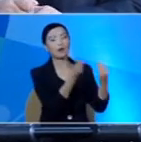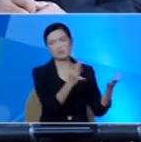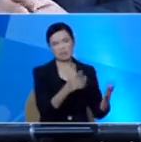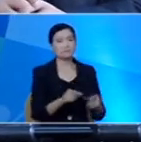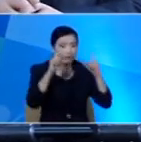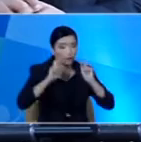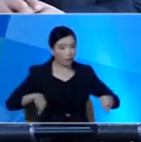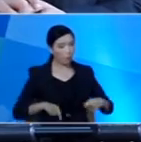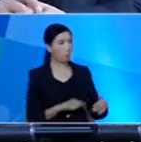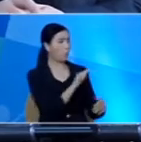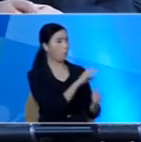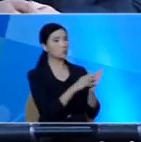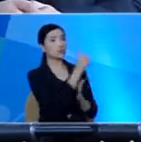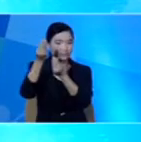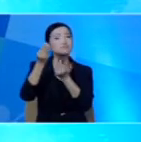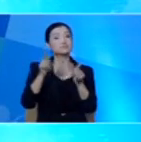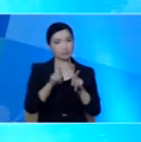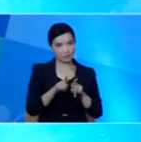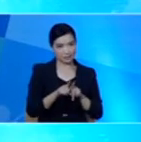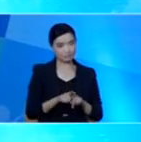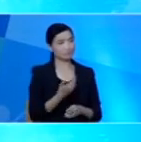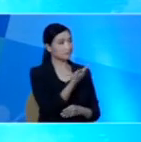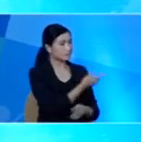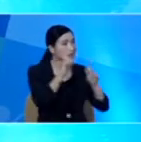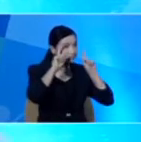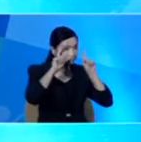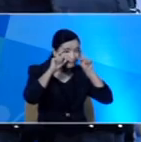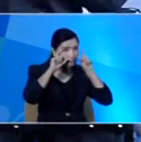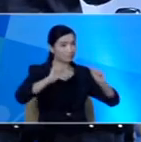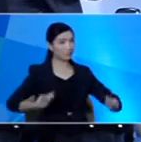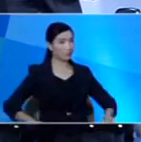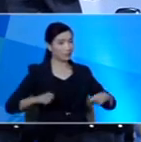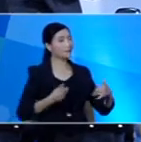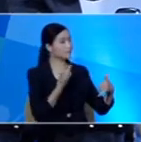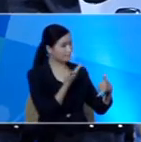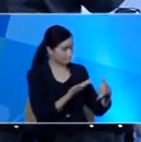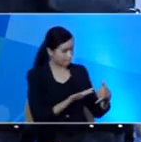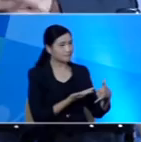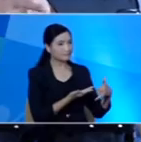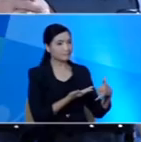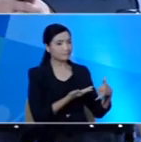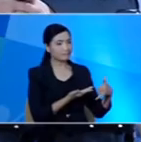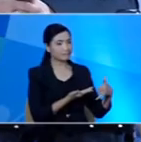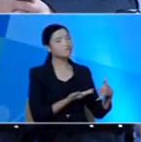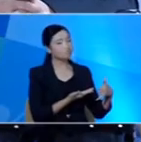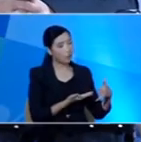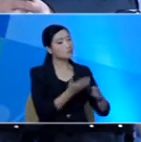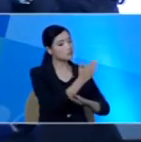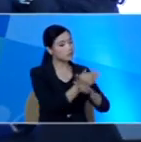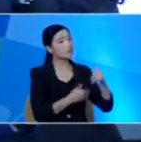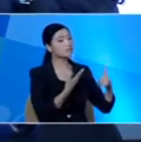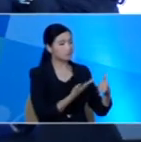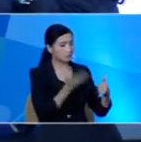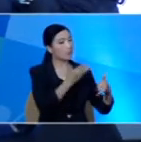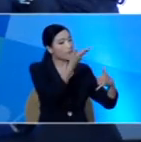ซึ่งมันโชคดีที่มันเสือกพิการ คุณกฤษณะ ครับ เป็นเช่นนี ้ครับ ก็ถือว่าเป็นบุคค